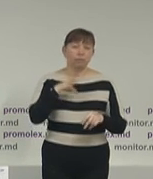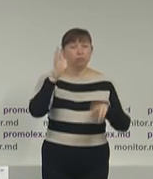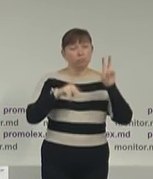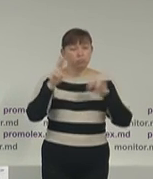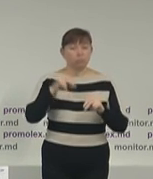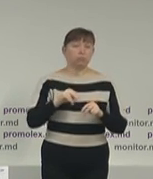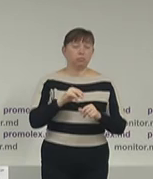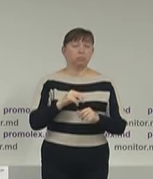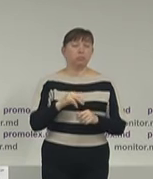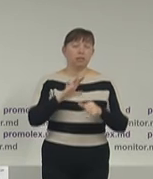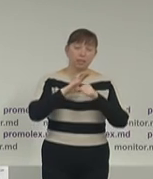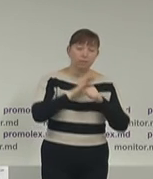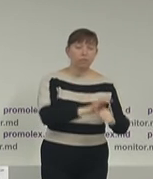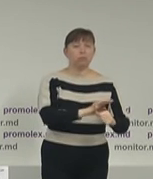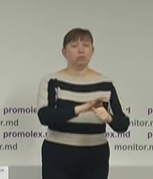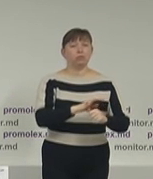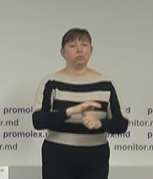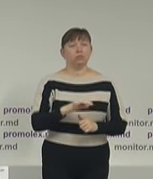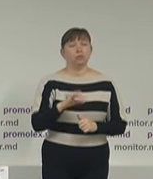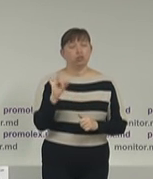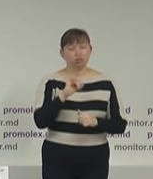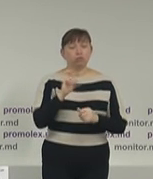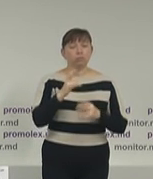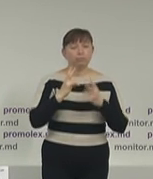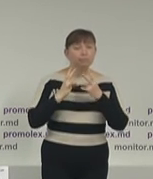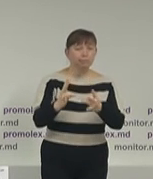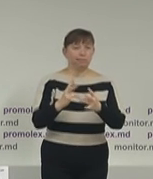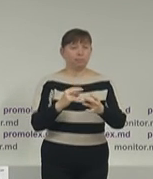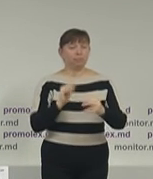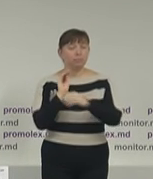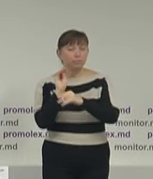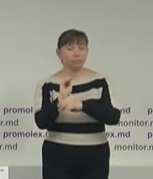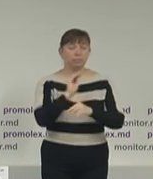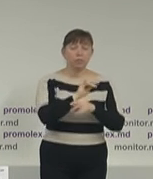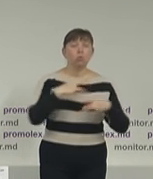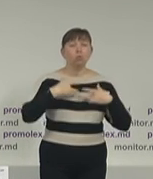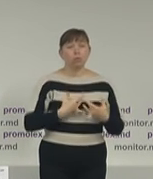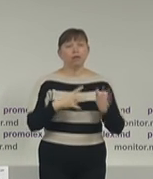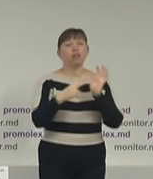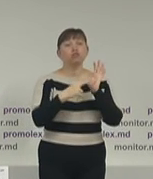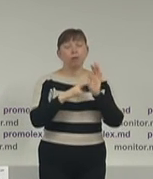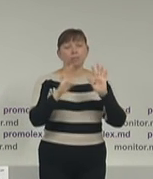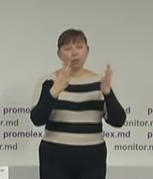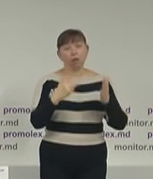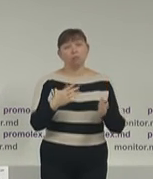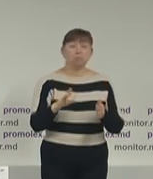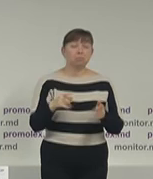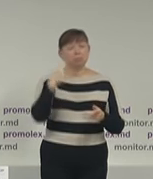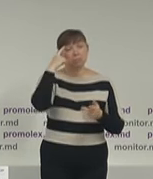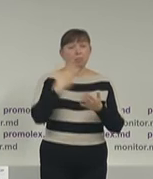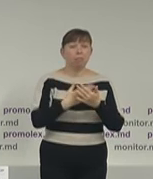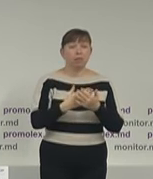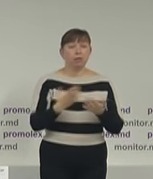discurs instigator la ură și instigare la discriminare. Cu regret, în 7 cazuri pare să fie unul